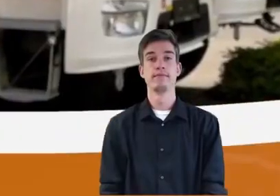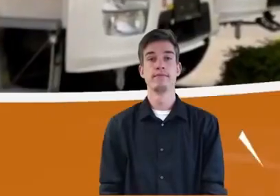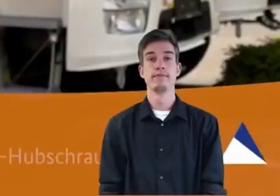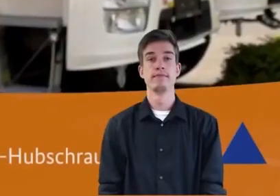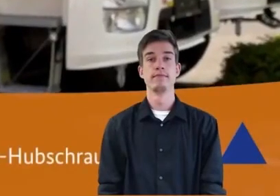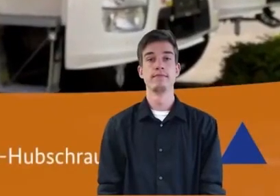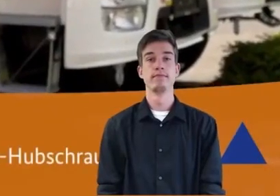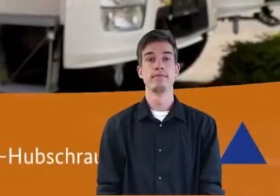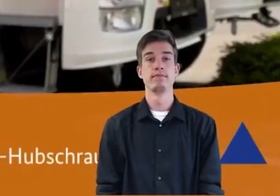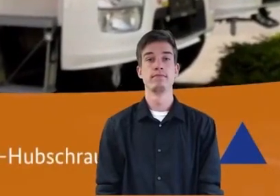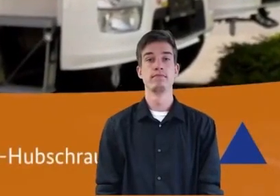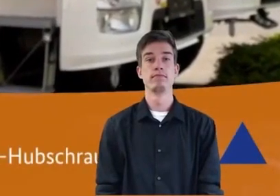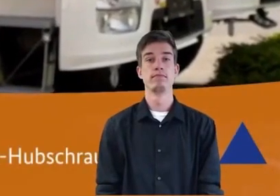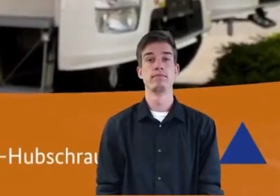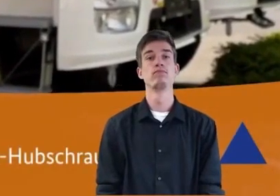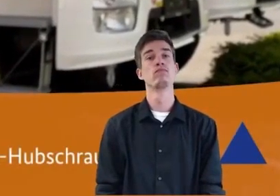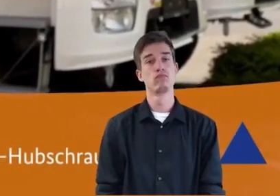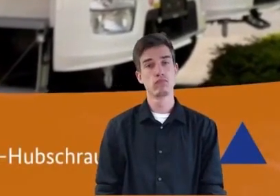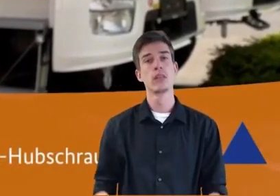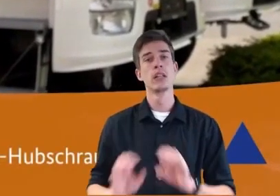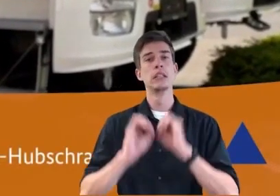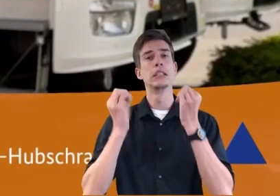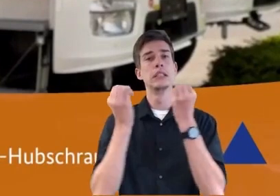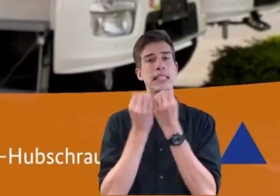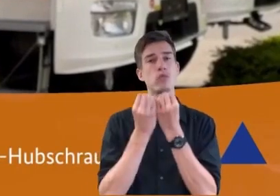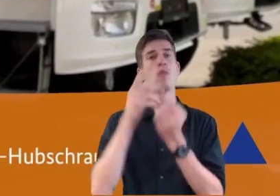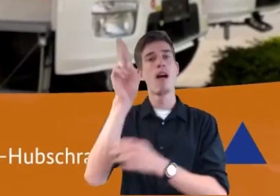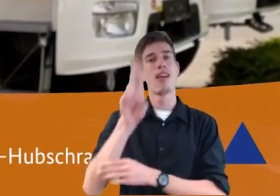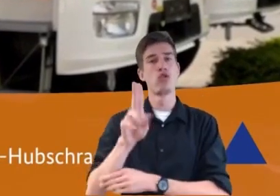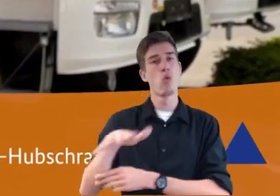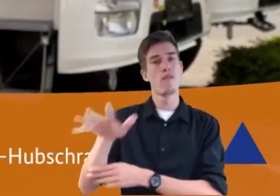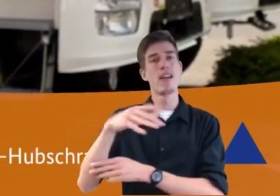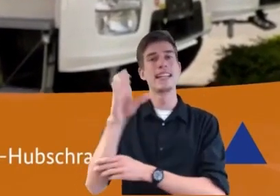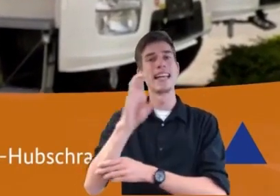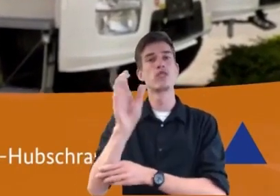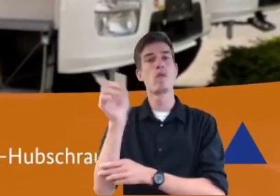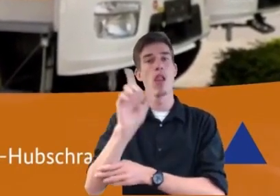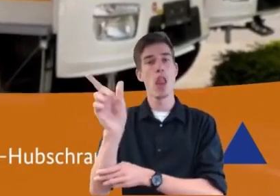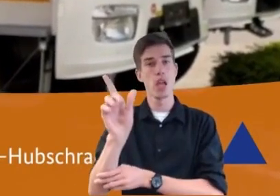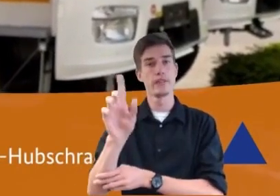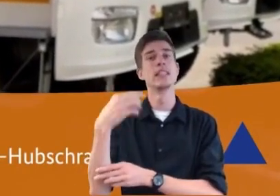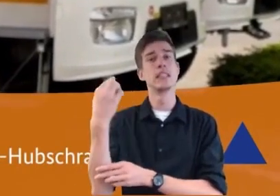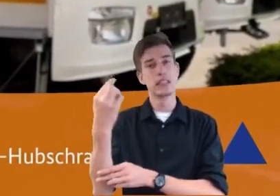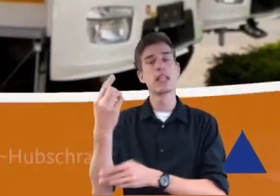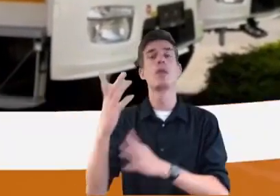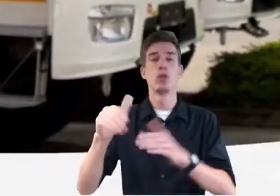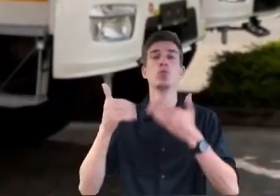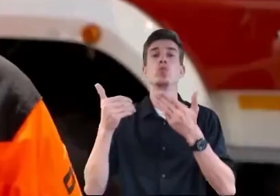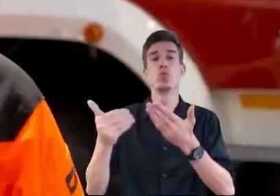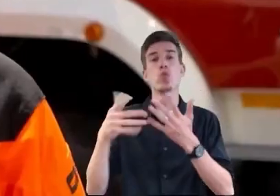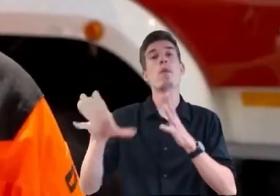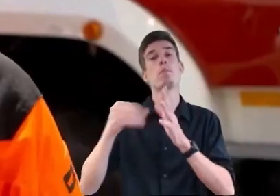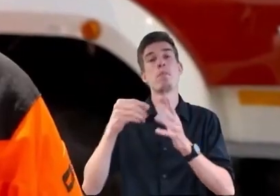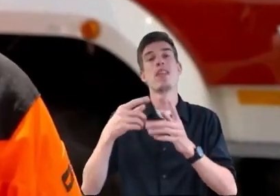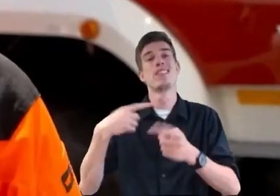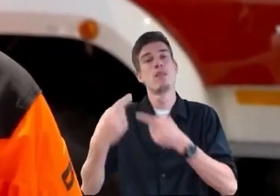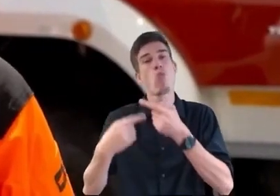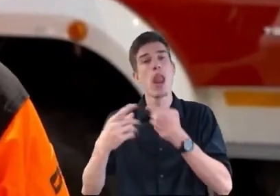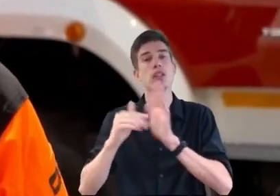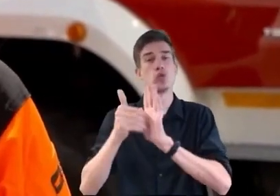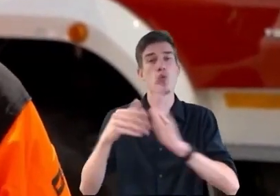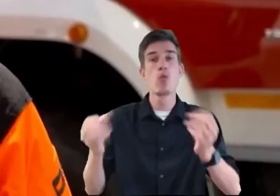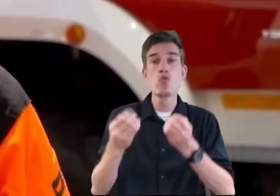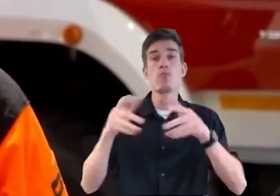Wir haben für besondere Einsatzlagen in Hannover den Christoph Live. Das ist ein Simulator, ein Hubschrauber-Simulator, wo wir insbesondere